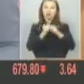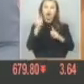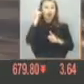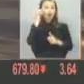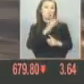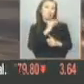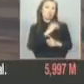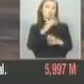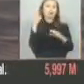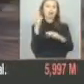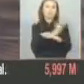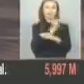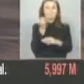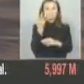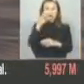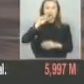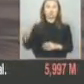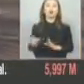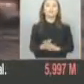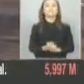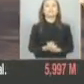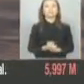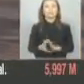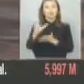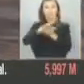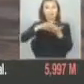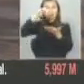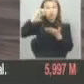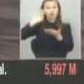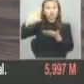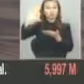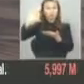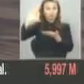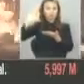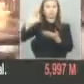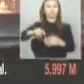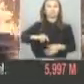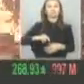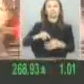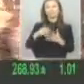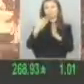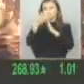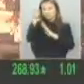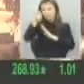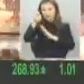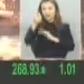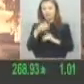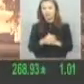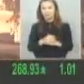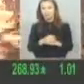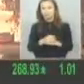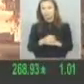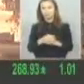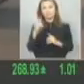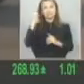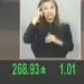กว่านักวิชาการจากมหาวิทยาลัยธรรมศาสตร์กล่าวถึงการลงทุนในประเทศกัมพูชาเวลานี้ว่ามีความต้องการเม็ดเ